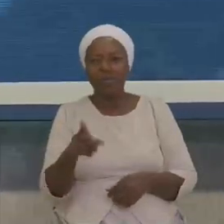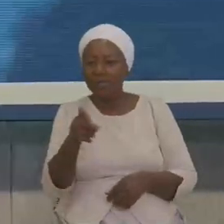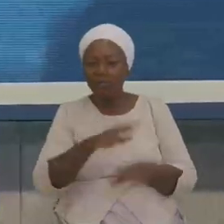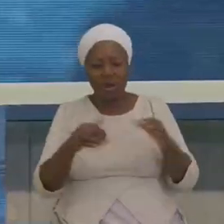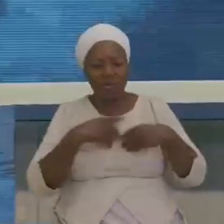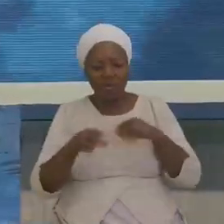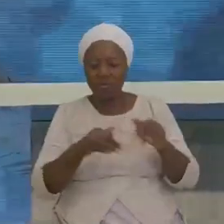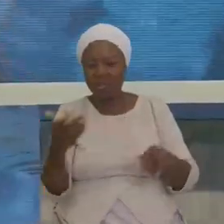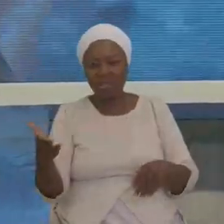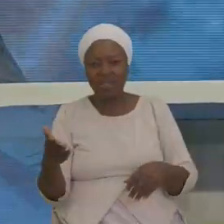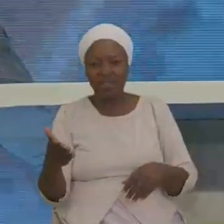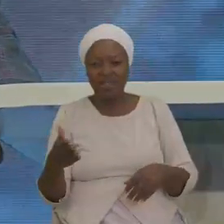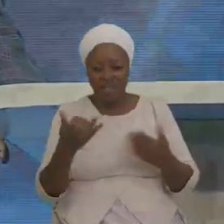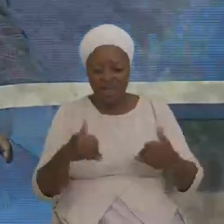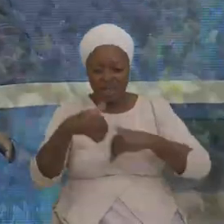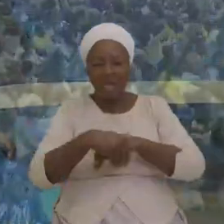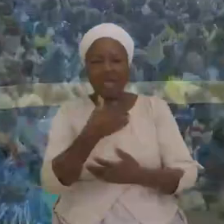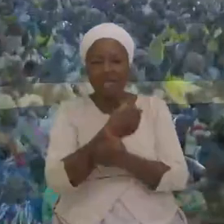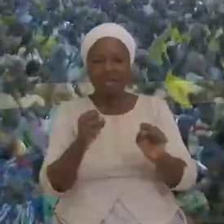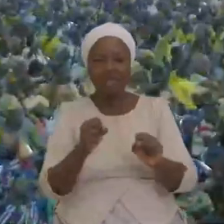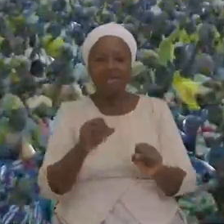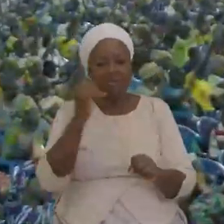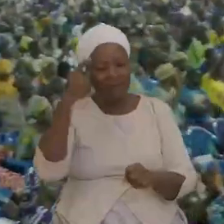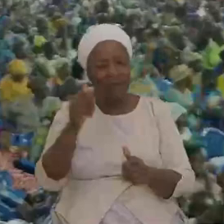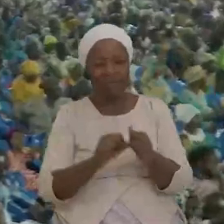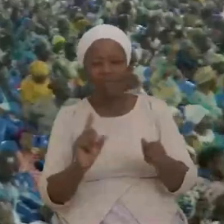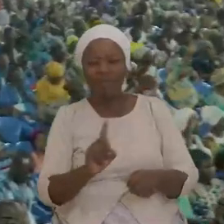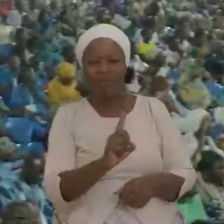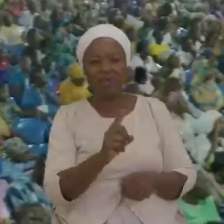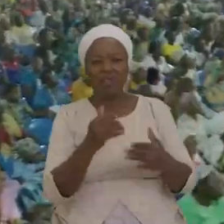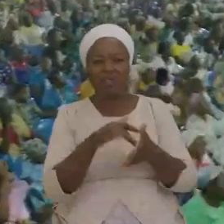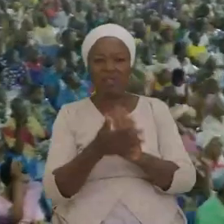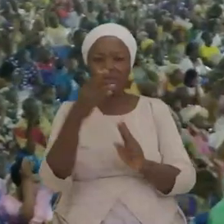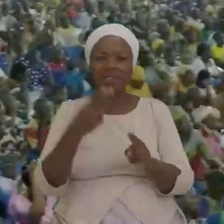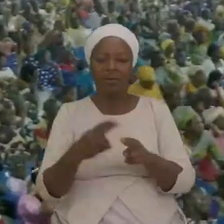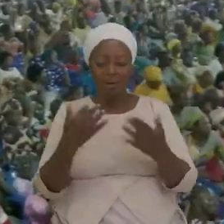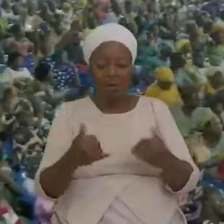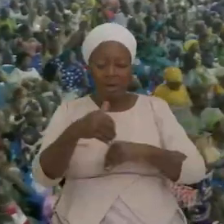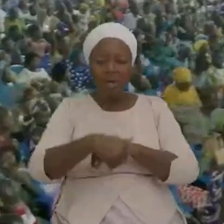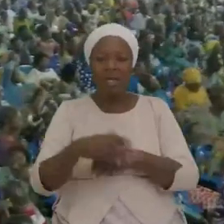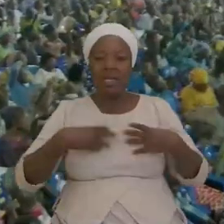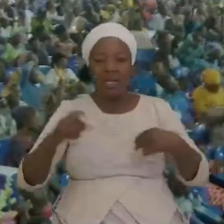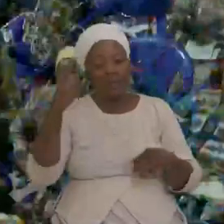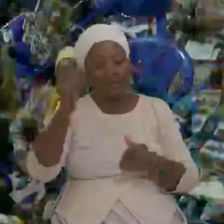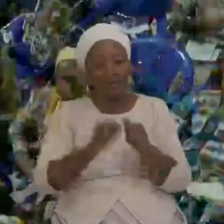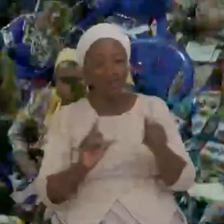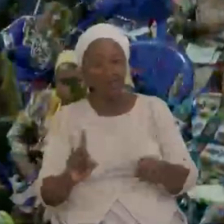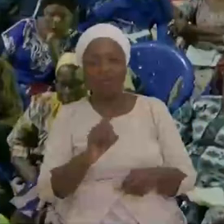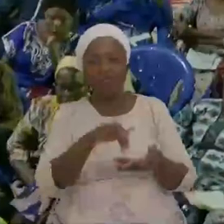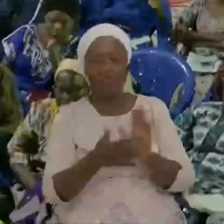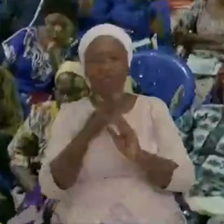soir, le salut pour tout le monde. Ce soir, la guérison pour tout le monde.